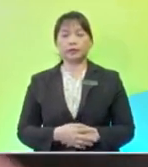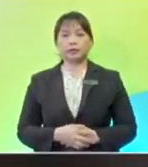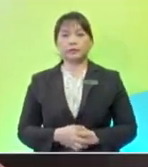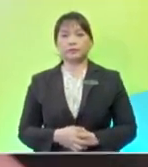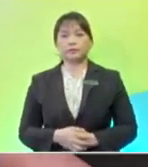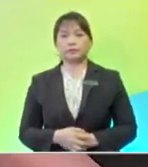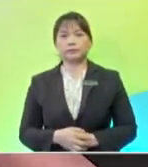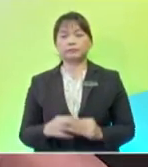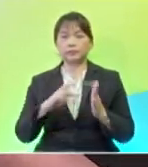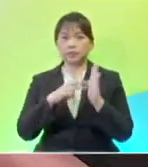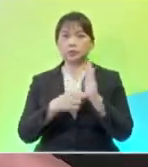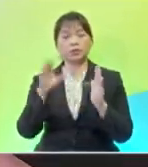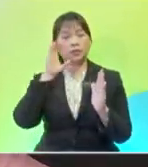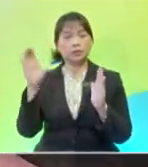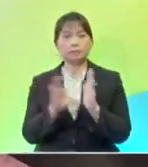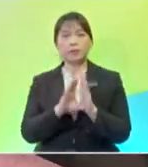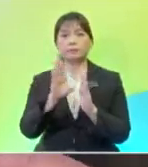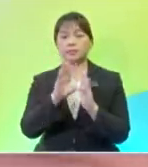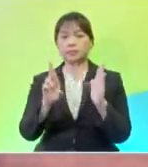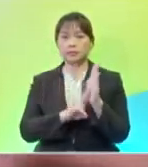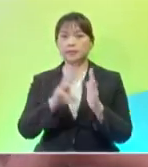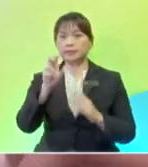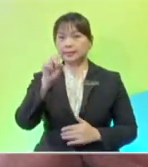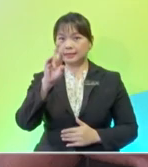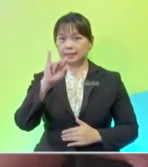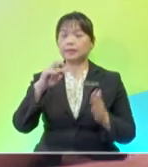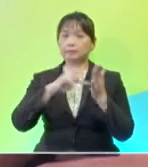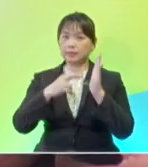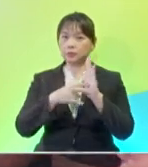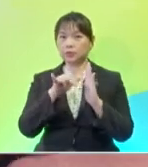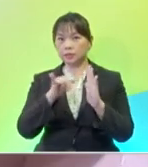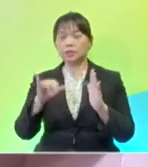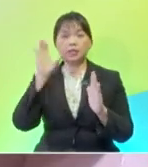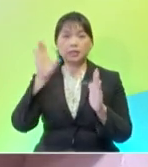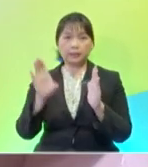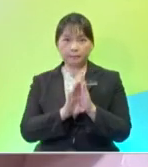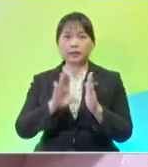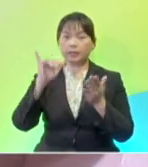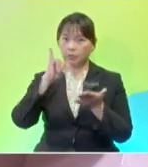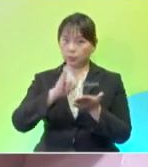besi Rini ialah gambar itu saling berkait Tadi